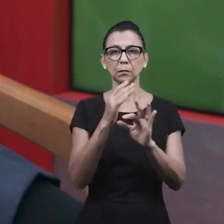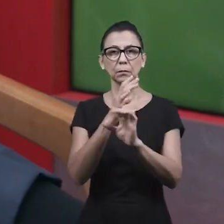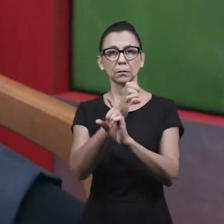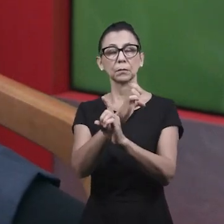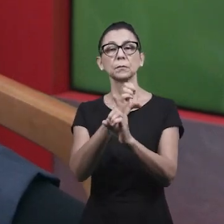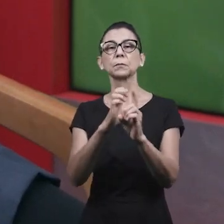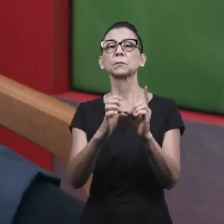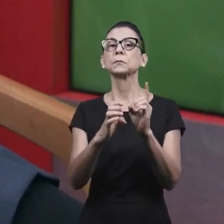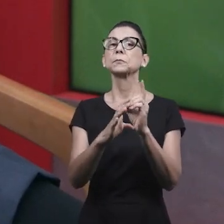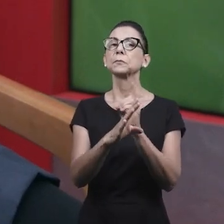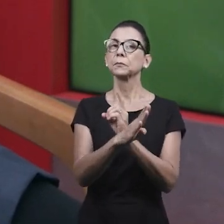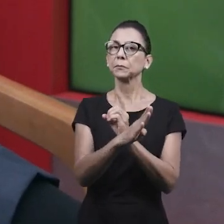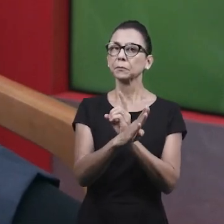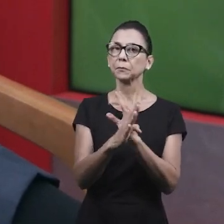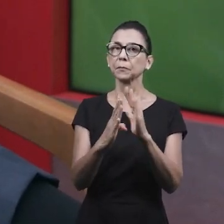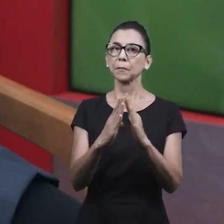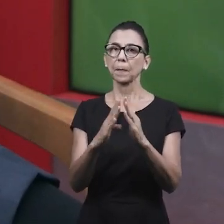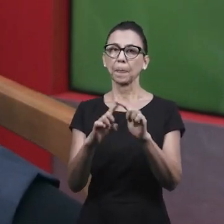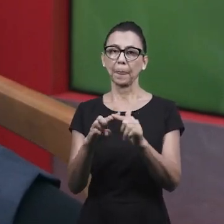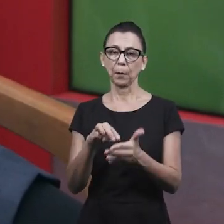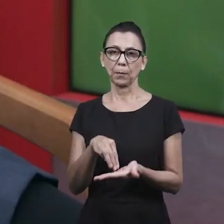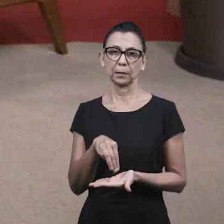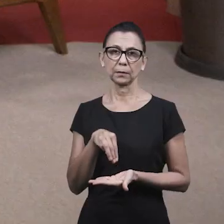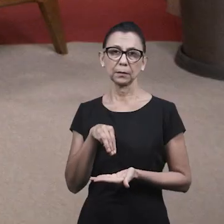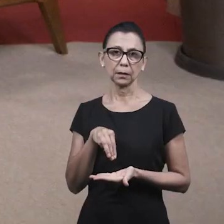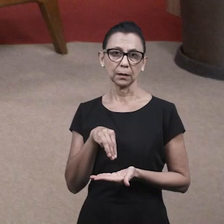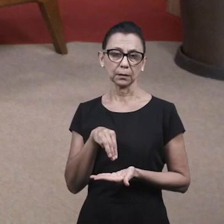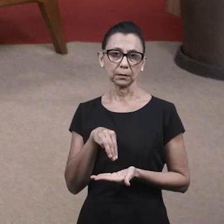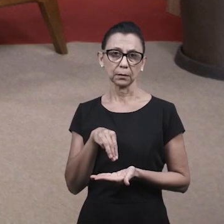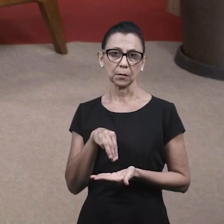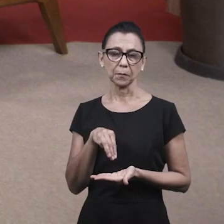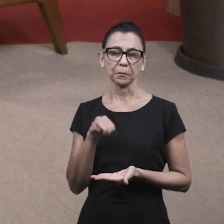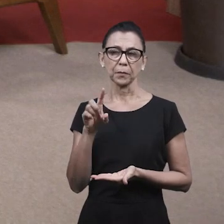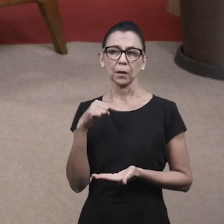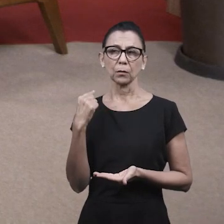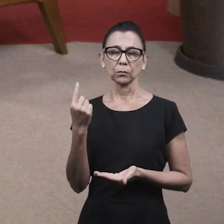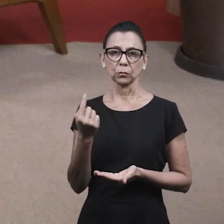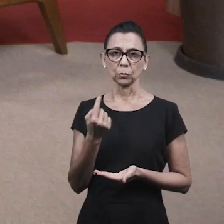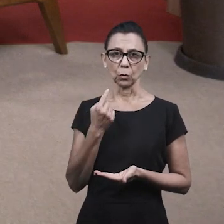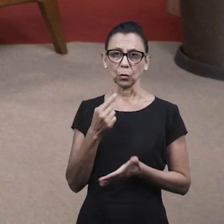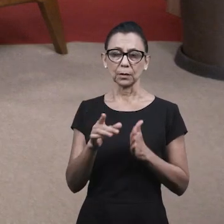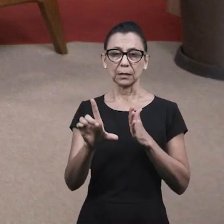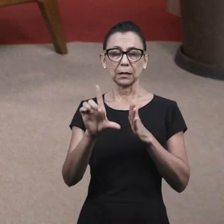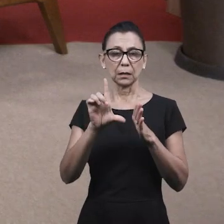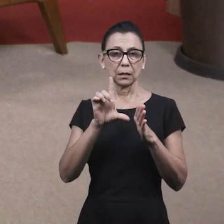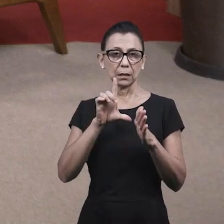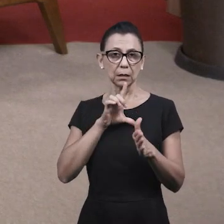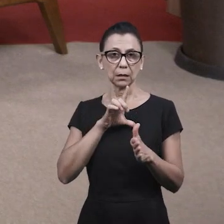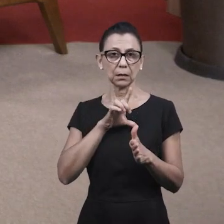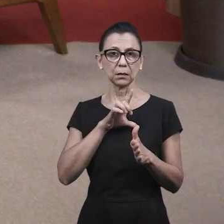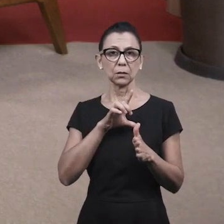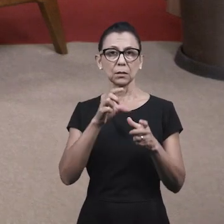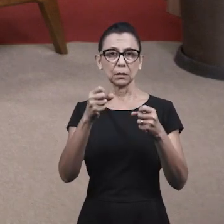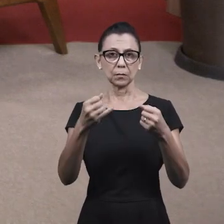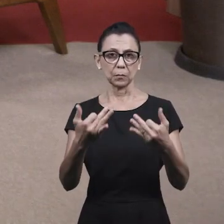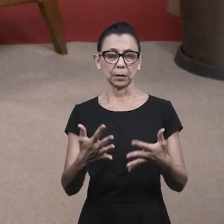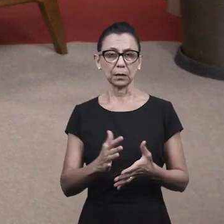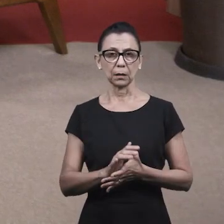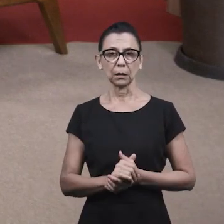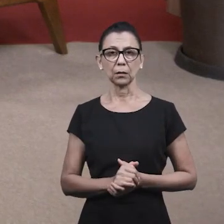ce que nous sommes en train d'apporter en accompagnant l'école biblique dominicale de l'Église chrétienne